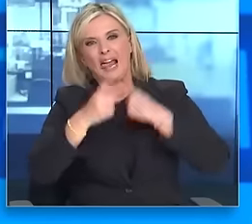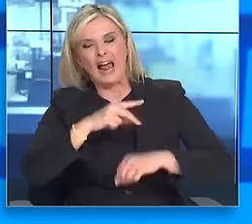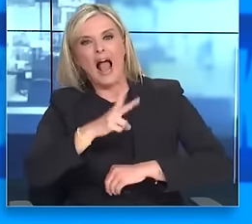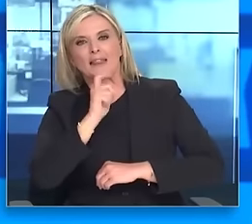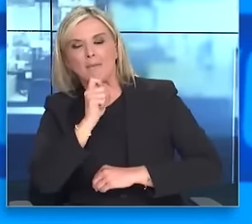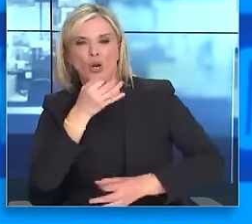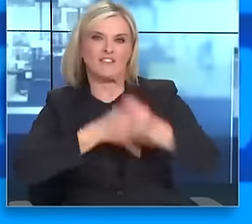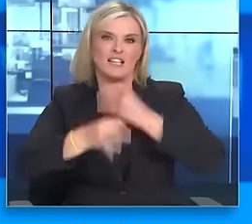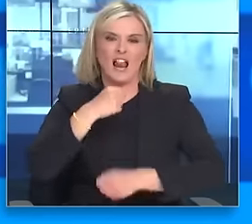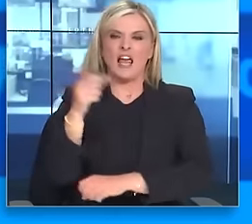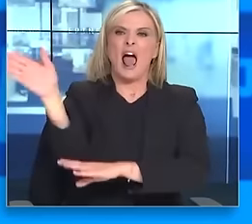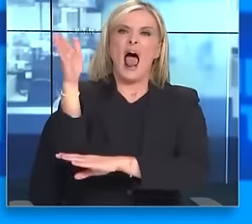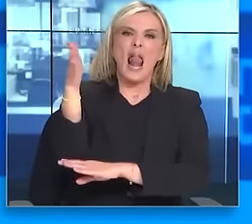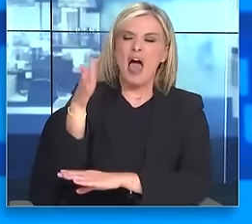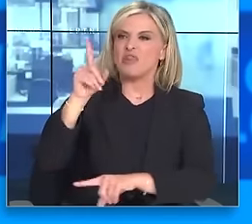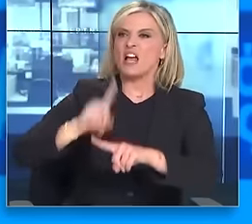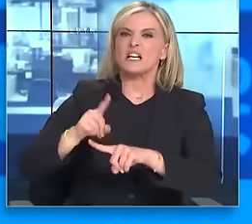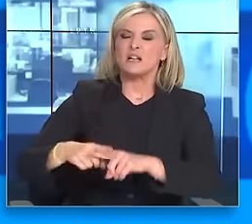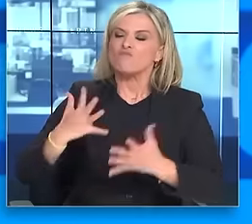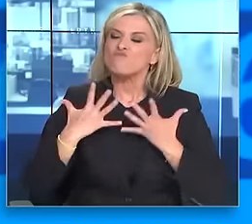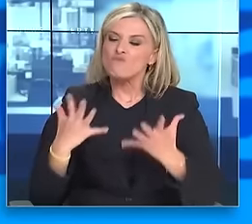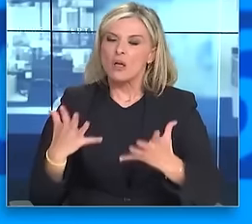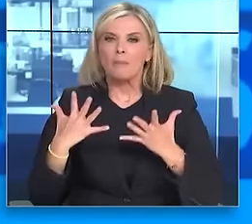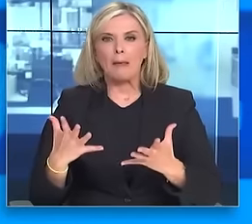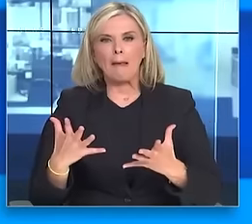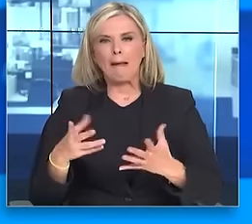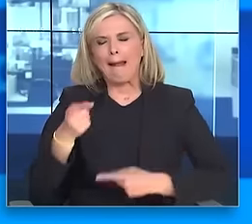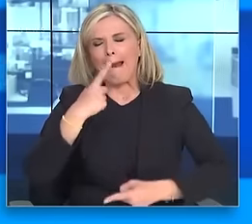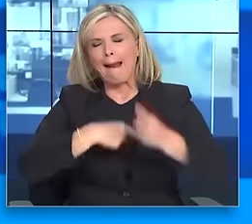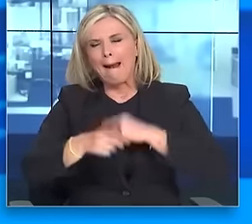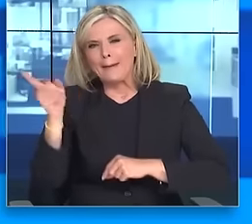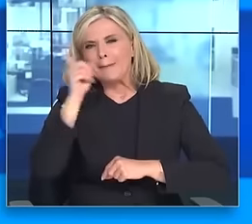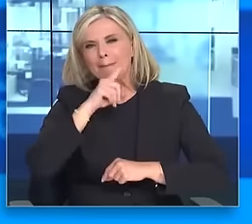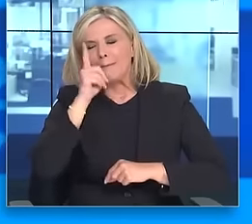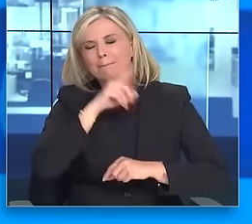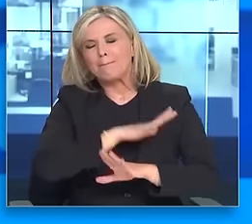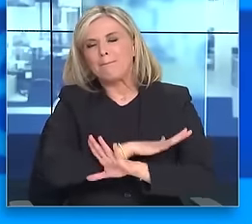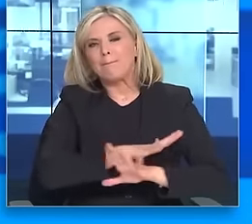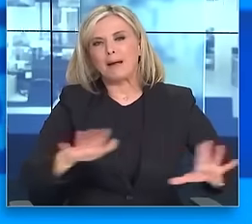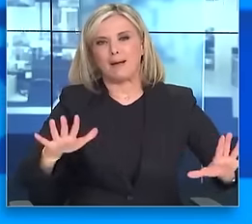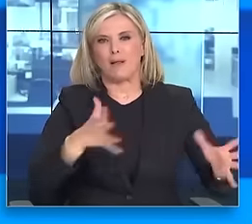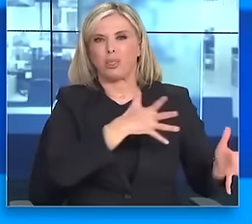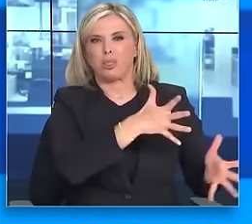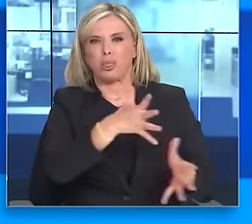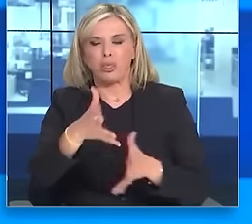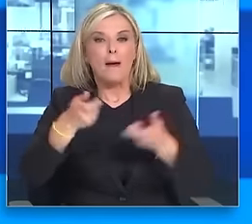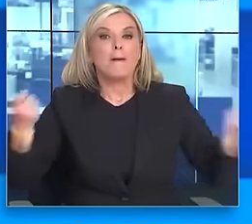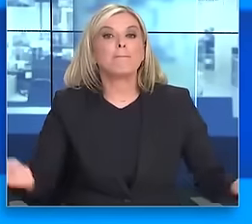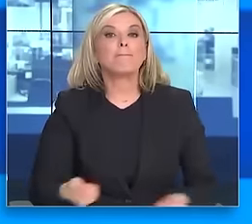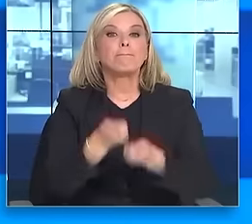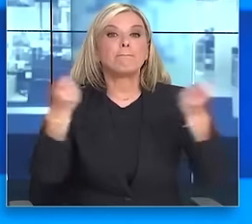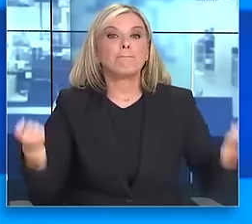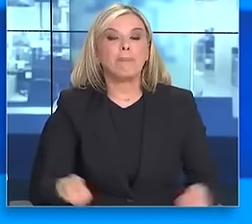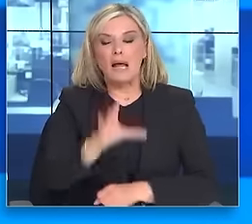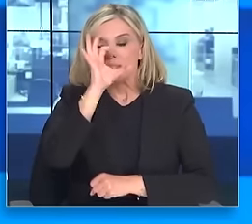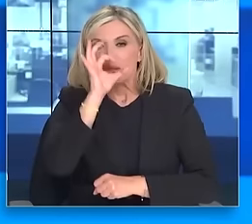αντιπολίτευση στα δεξιά μας, είτε από την αντιπολίτευση στα αριστερά μας, είναι όλα ένα ντεζαβού αυτών τα οποία ζήσαμε και μας οδήγησαν στη